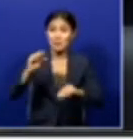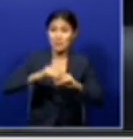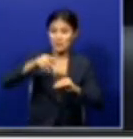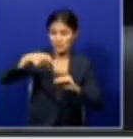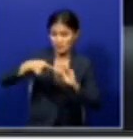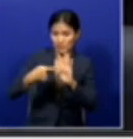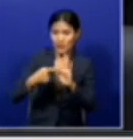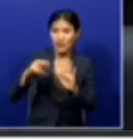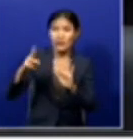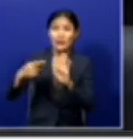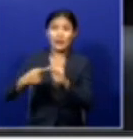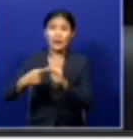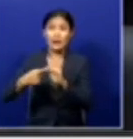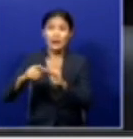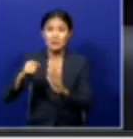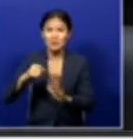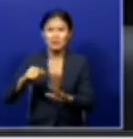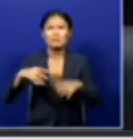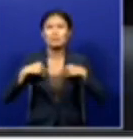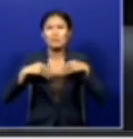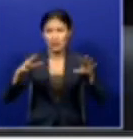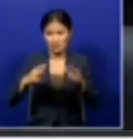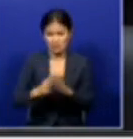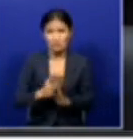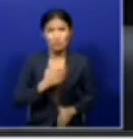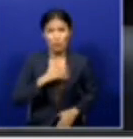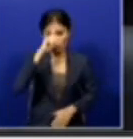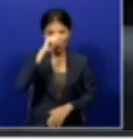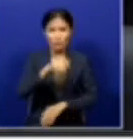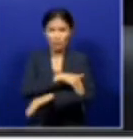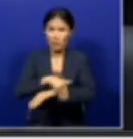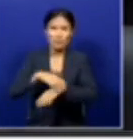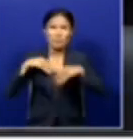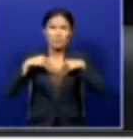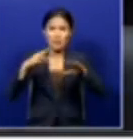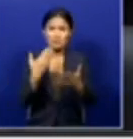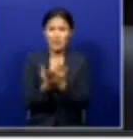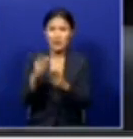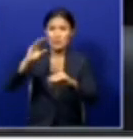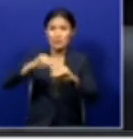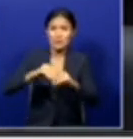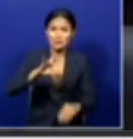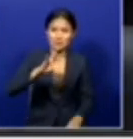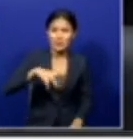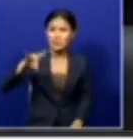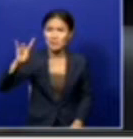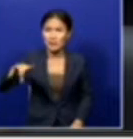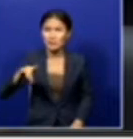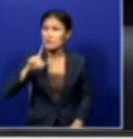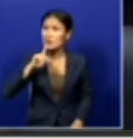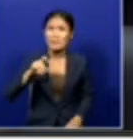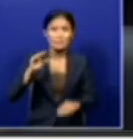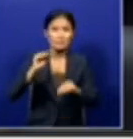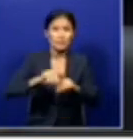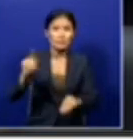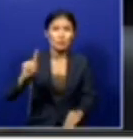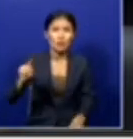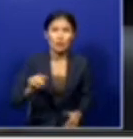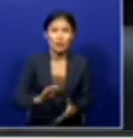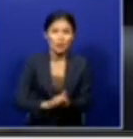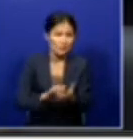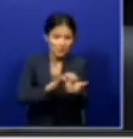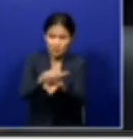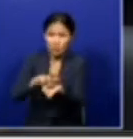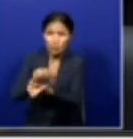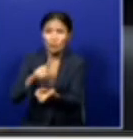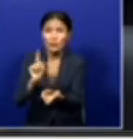ใครยอมรับผมเองก็เป็นวิศวกรท่านประธานราคามันเพิ่มมา 7-8,000 มันไปเพิ่มตรงไหนเพิ่มให้ส่วนผส